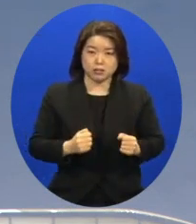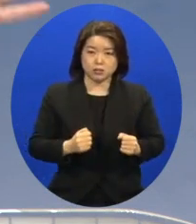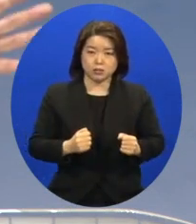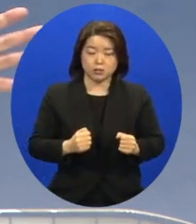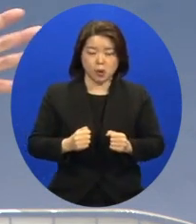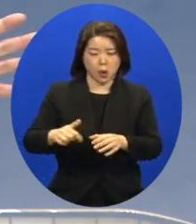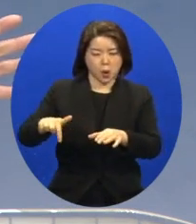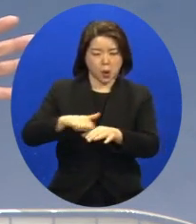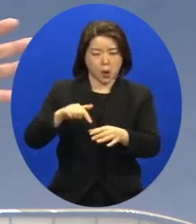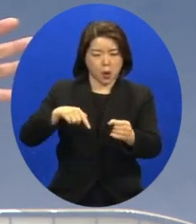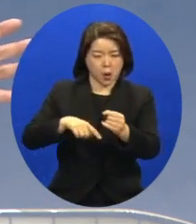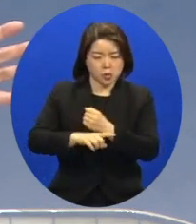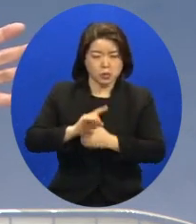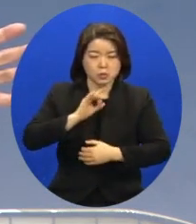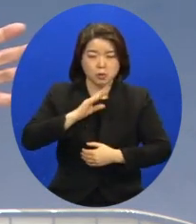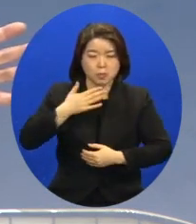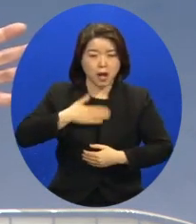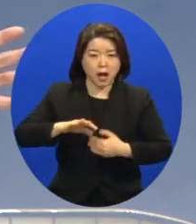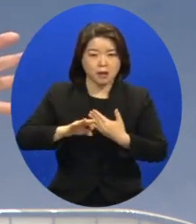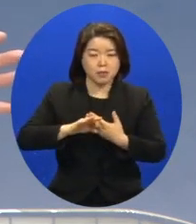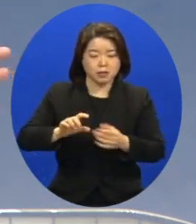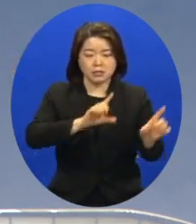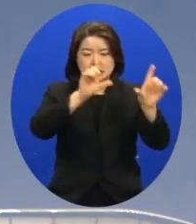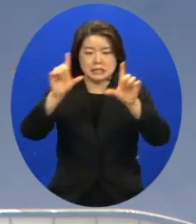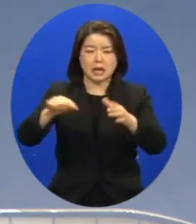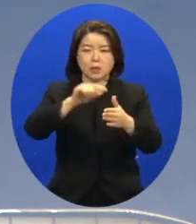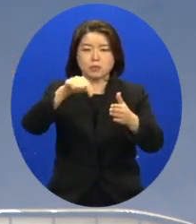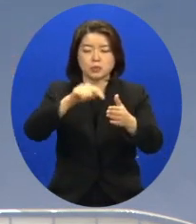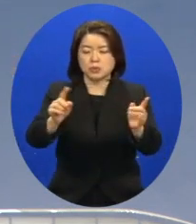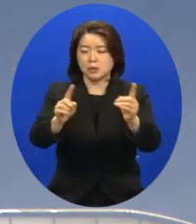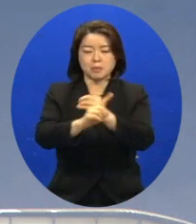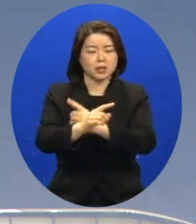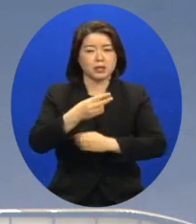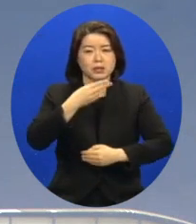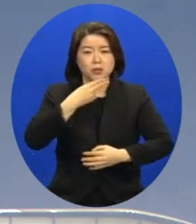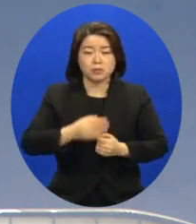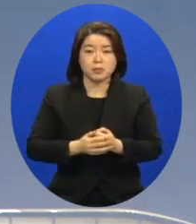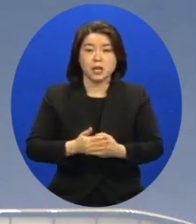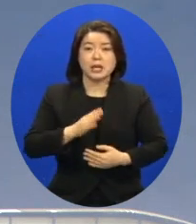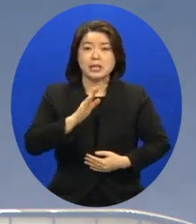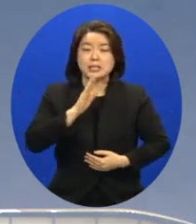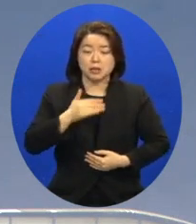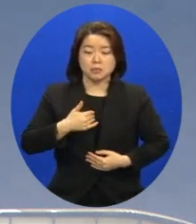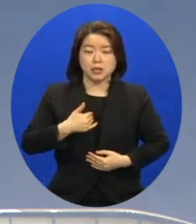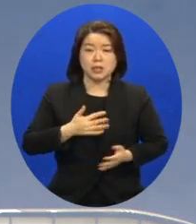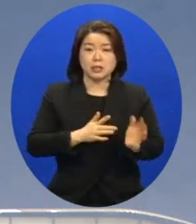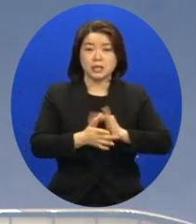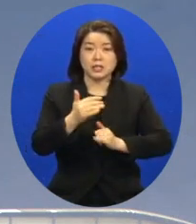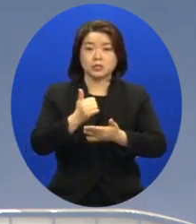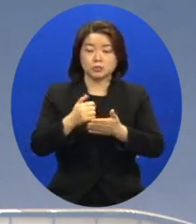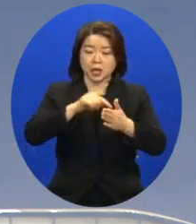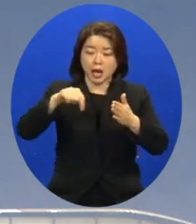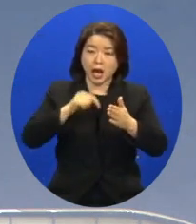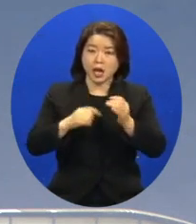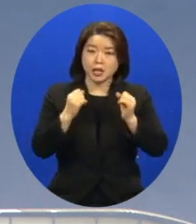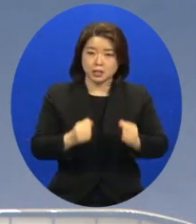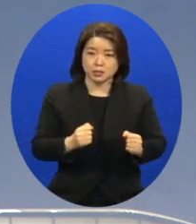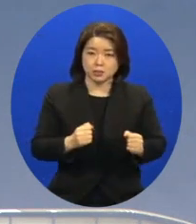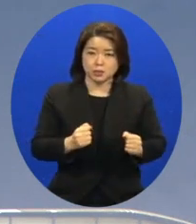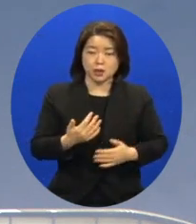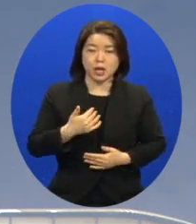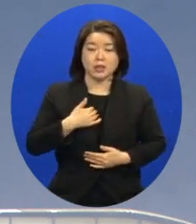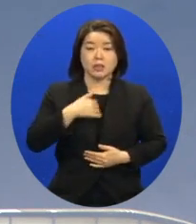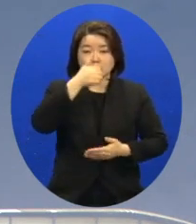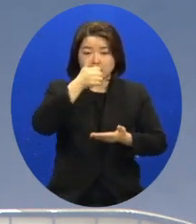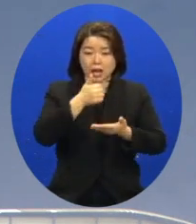알아서는 아무런 삶의 변화가 없습니다. 정말 예수님이 내 안에 계시구나, 나 같은 죄인